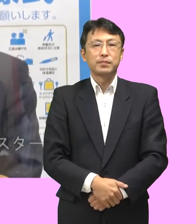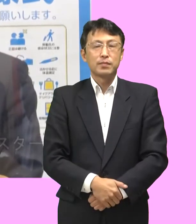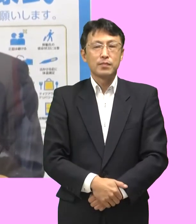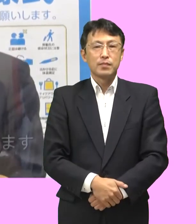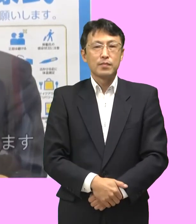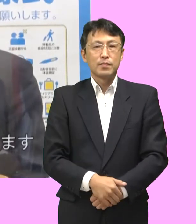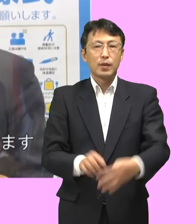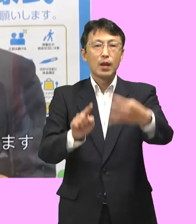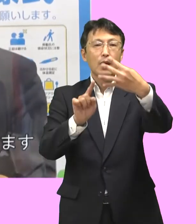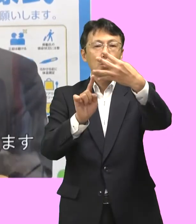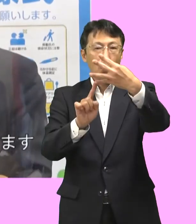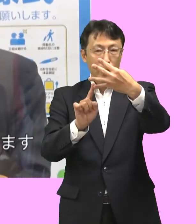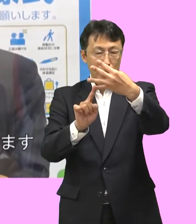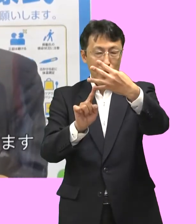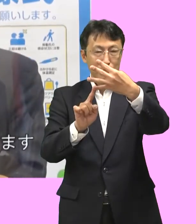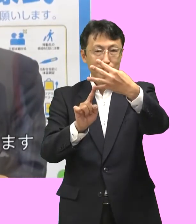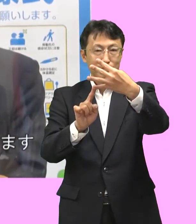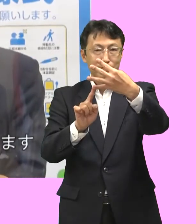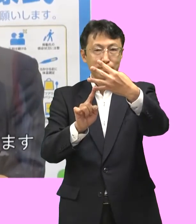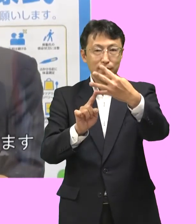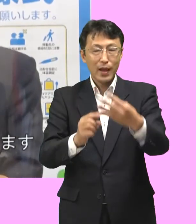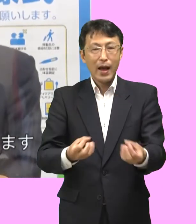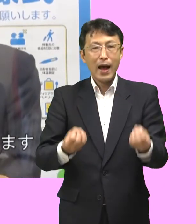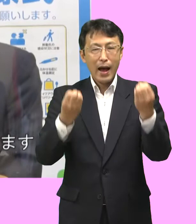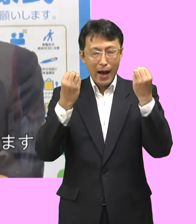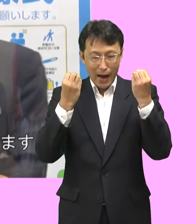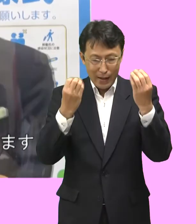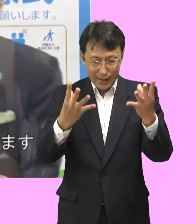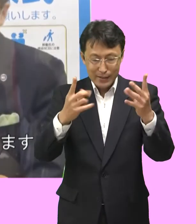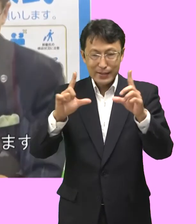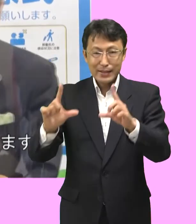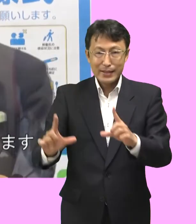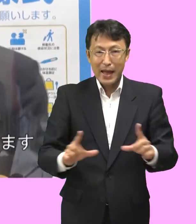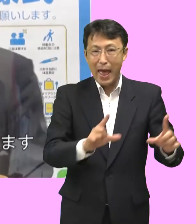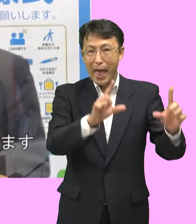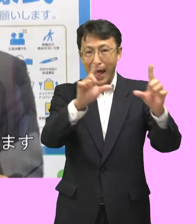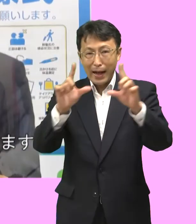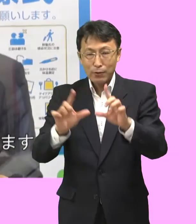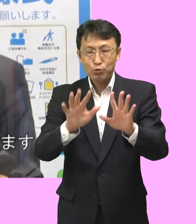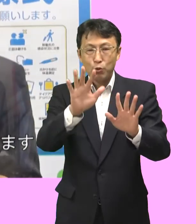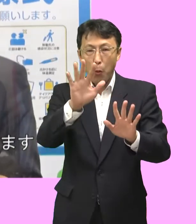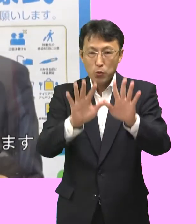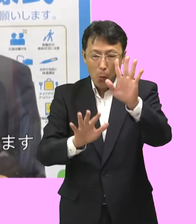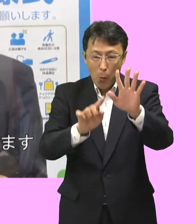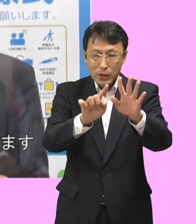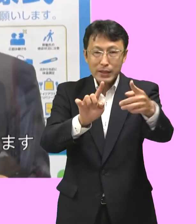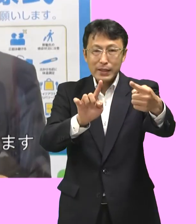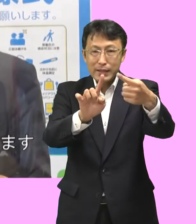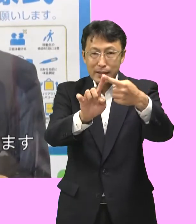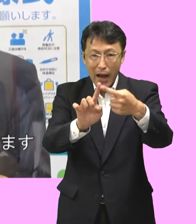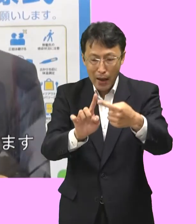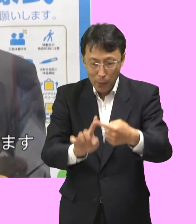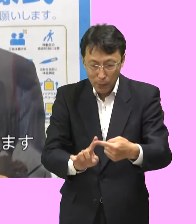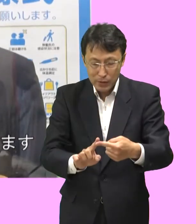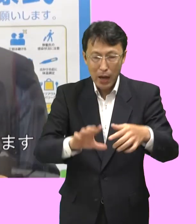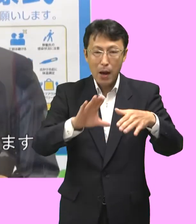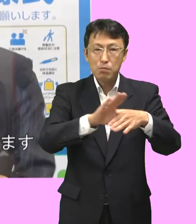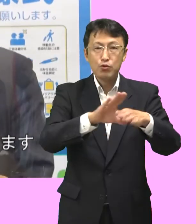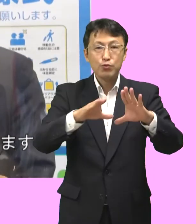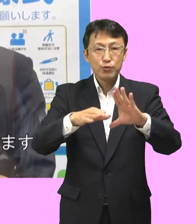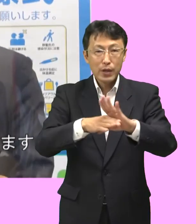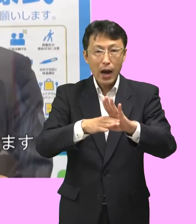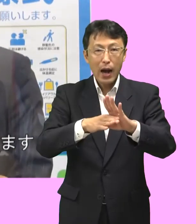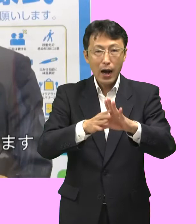これ4点目です。新しい生活様式に対応した文化スポーツイベント開催支